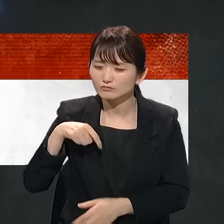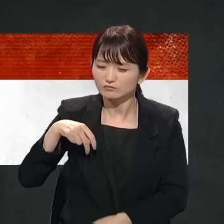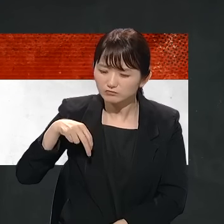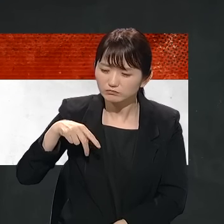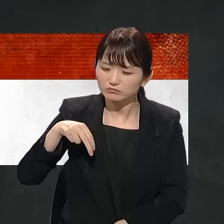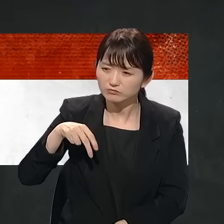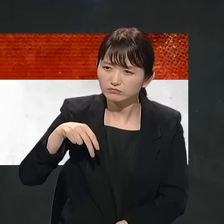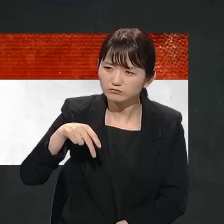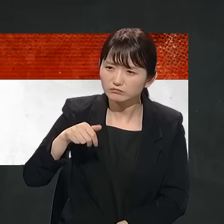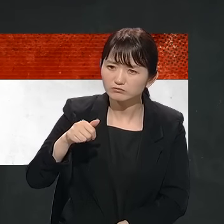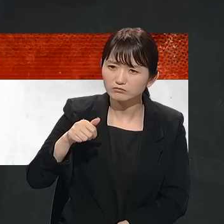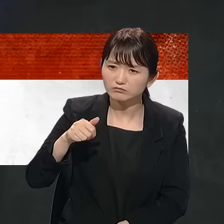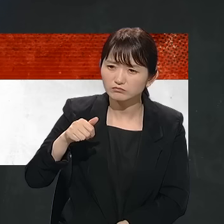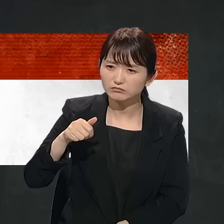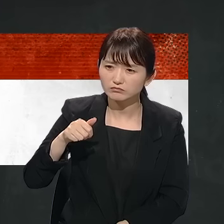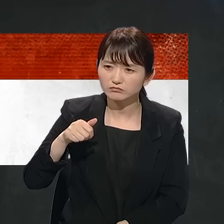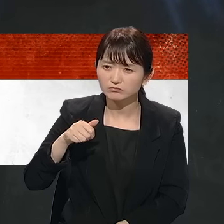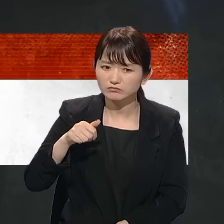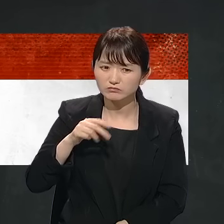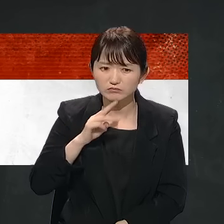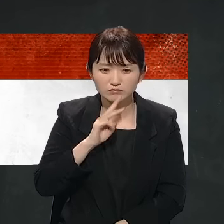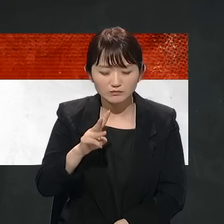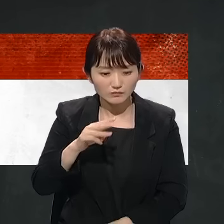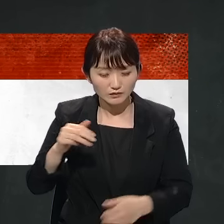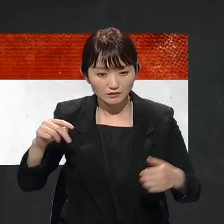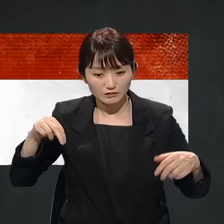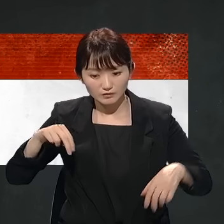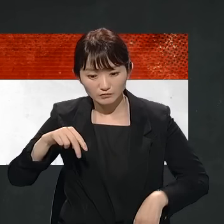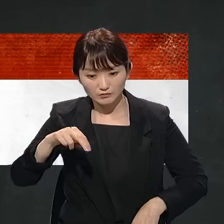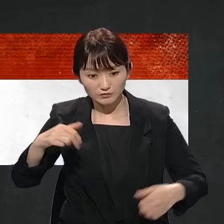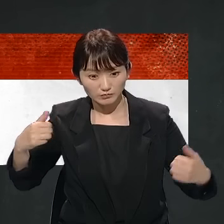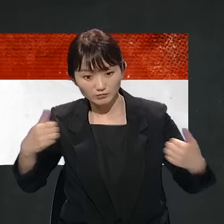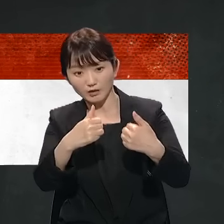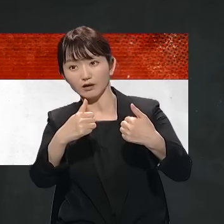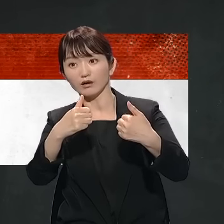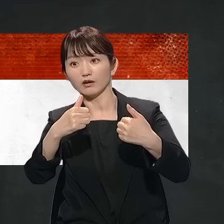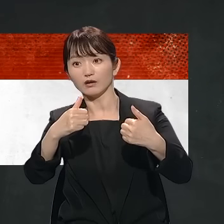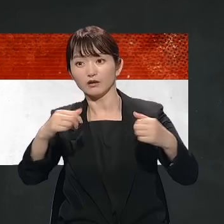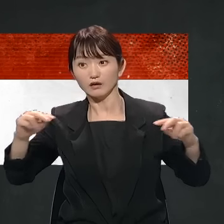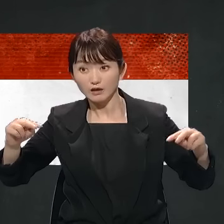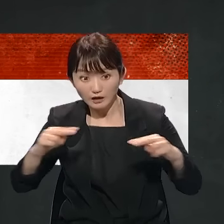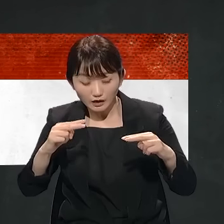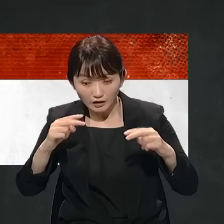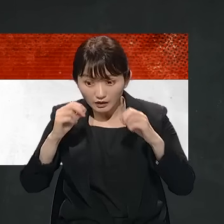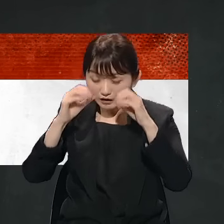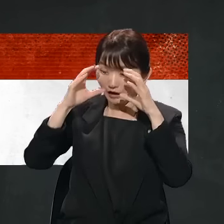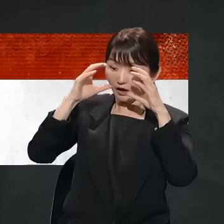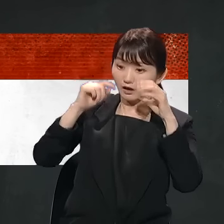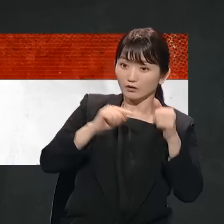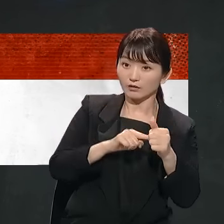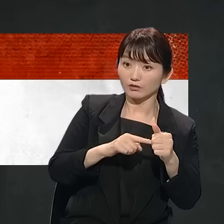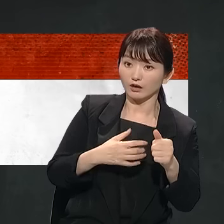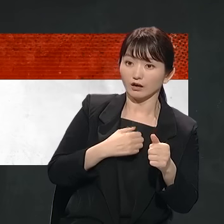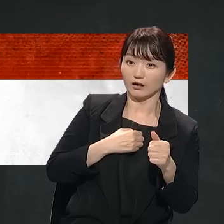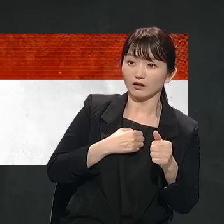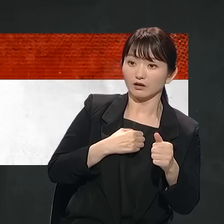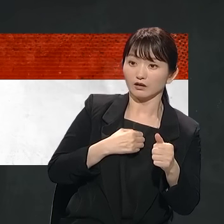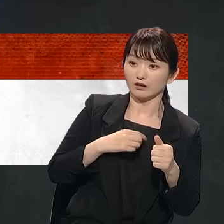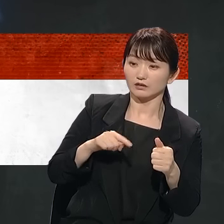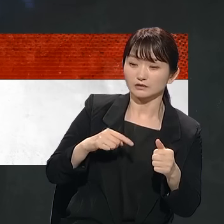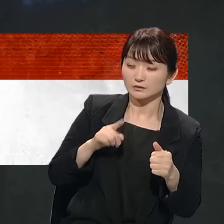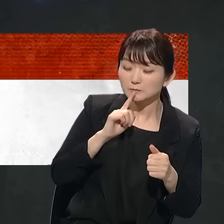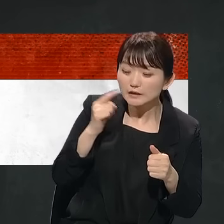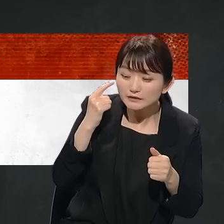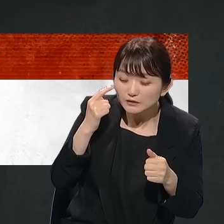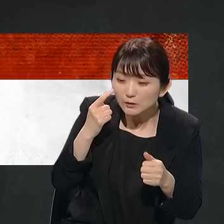있는데 바로 나가자마자 3분 걸리고 벌써 딱 마주친 거예요. 그냥 길에서, 큰 길에서. 그러더니 눈이 동그래져갖고 저도 오더라고요. 뭐 형님 제 말 좀 들어보세요.